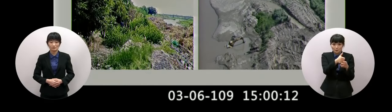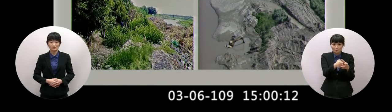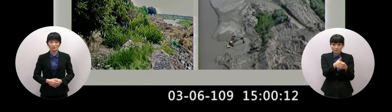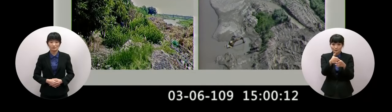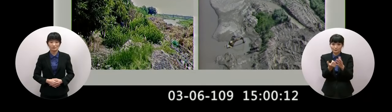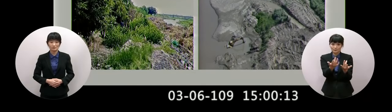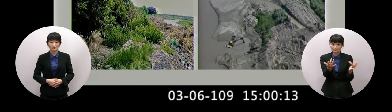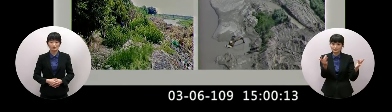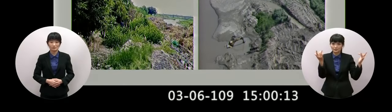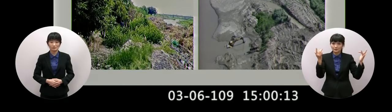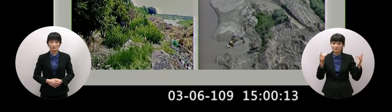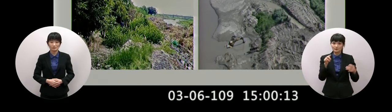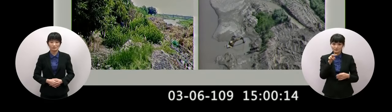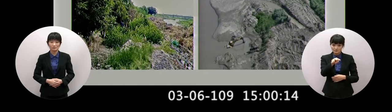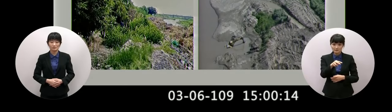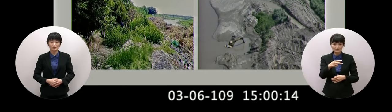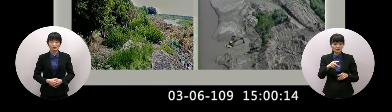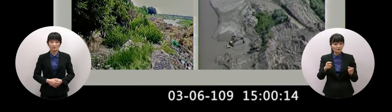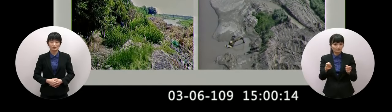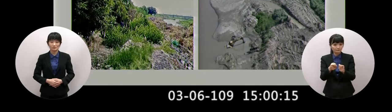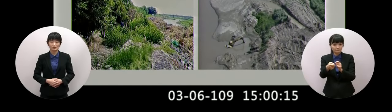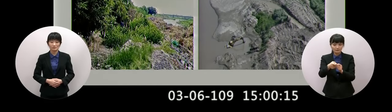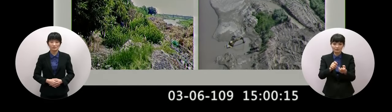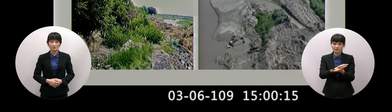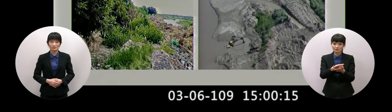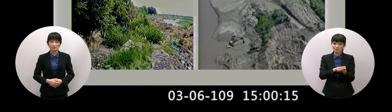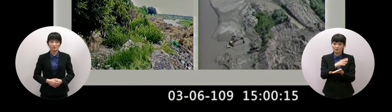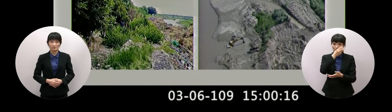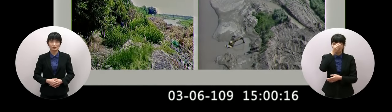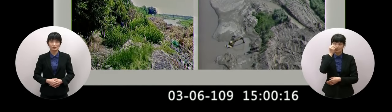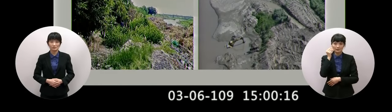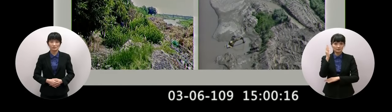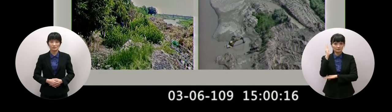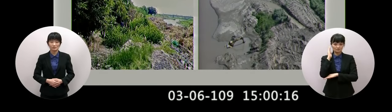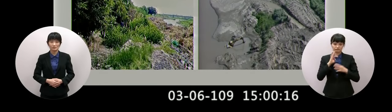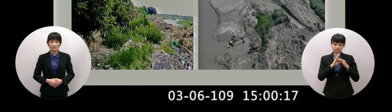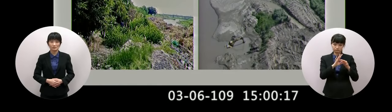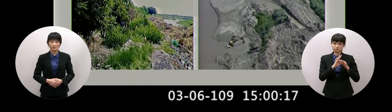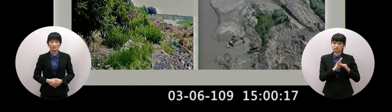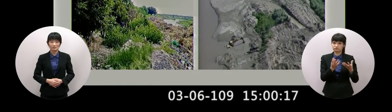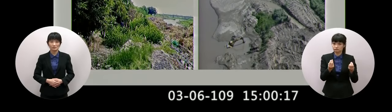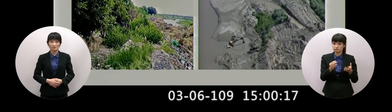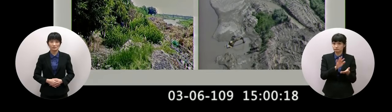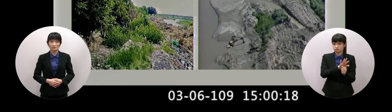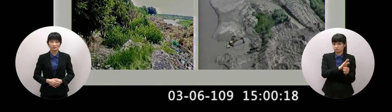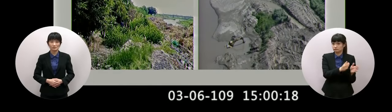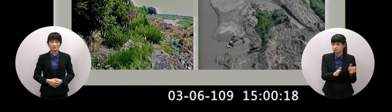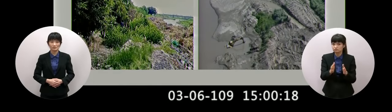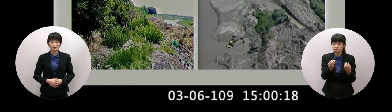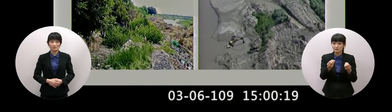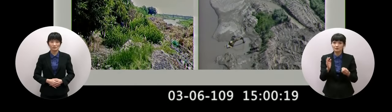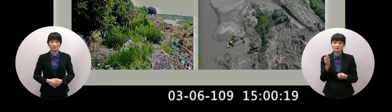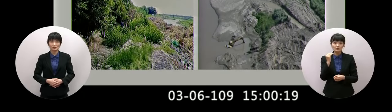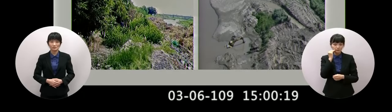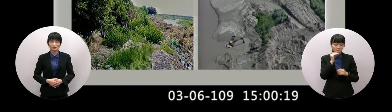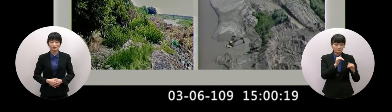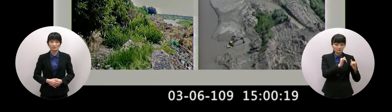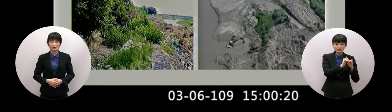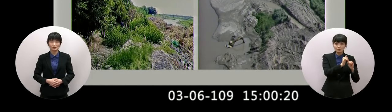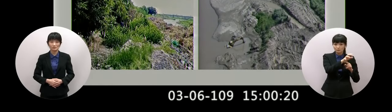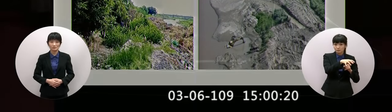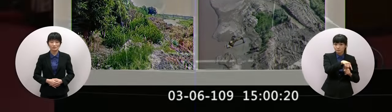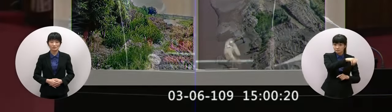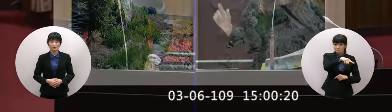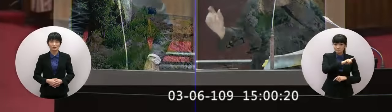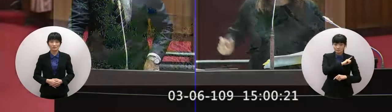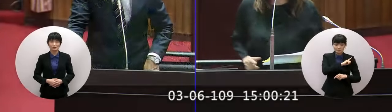边还会受到不当的影响，政府都没有关系，可是当农民去帮忙整理的时候，他会被罚